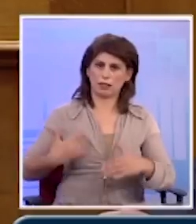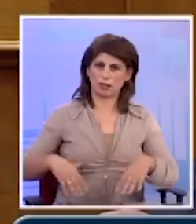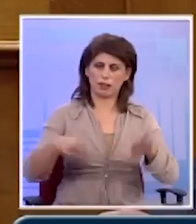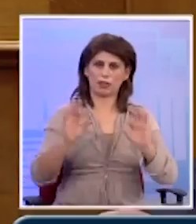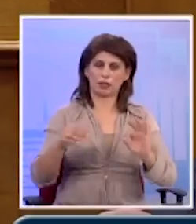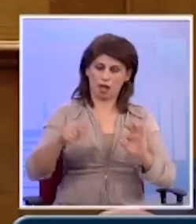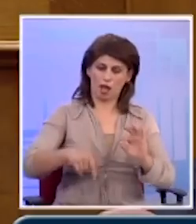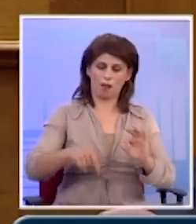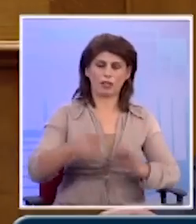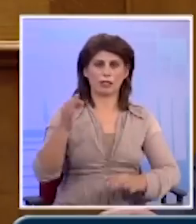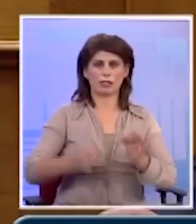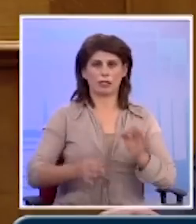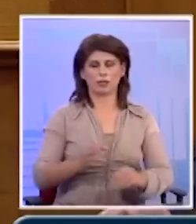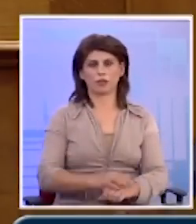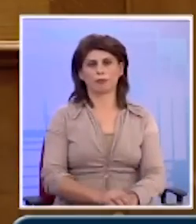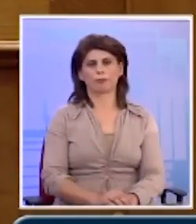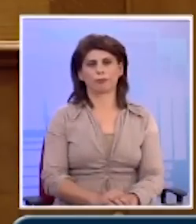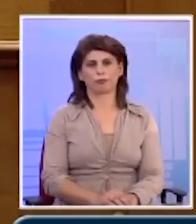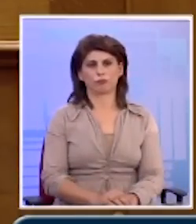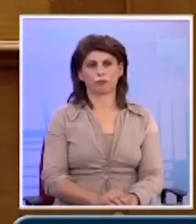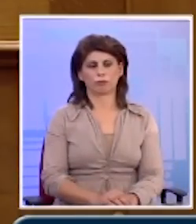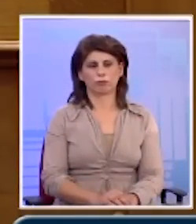της παρούσας συζήτησης.